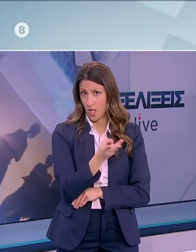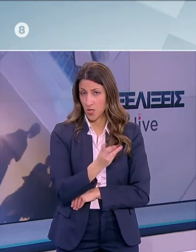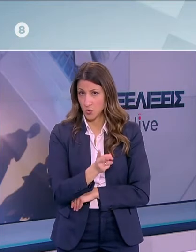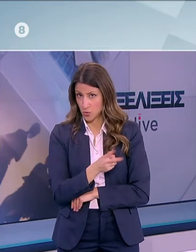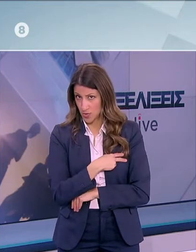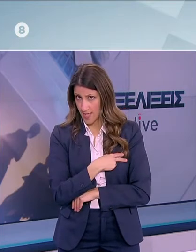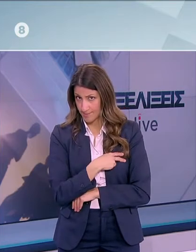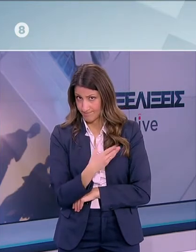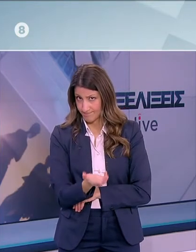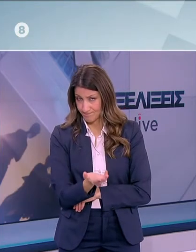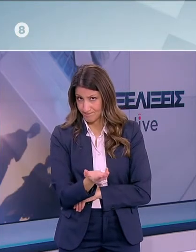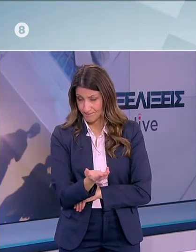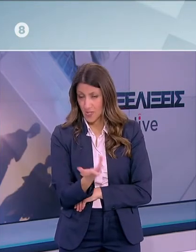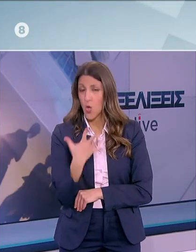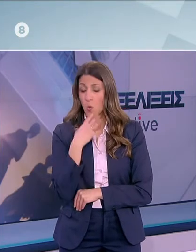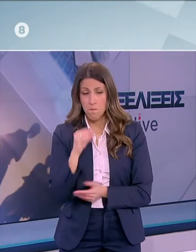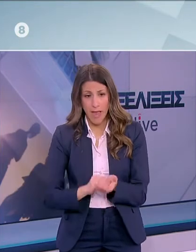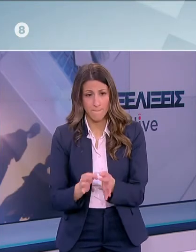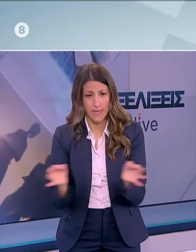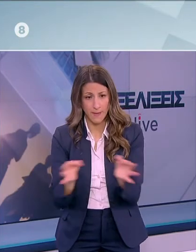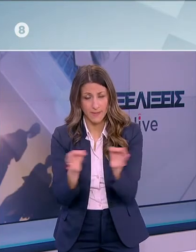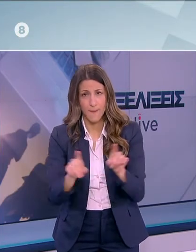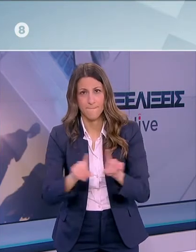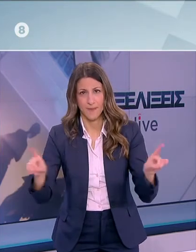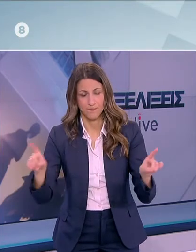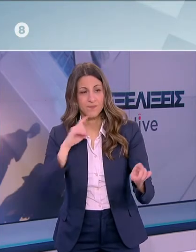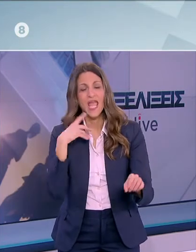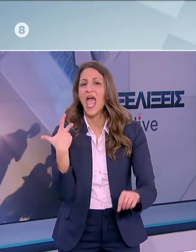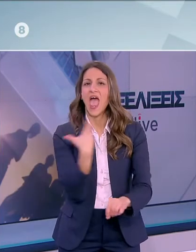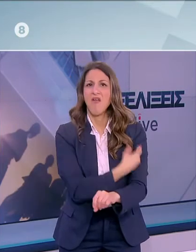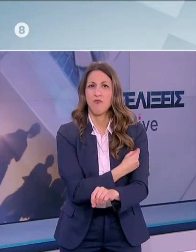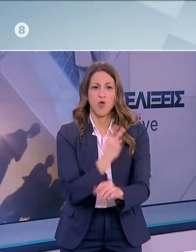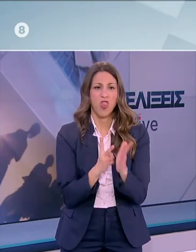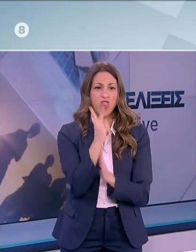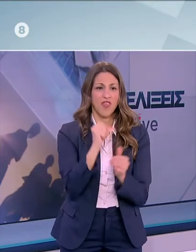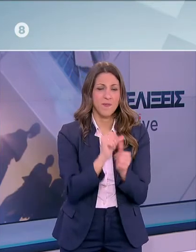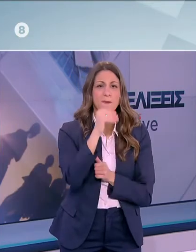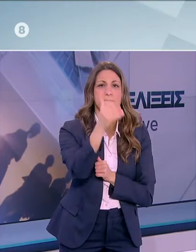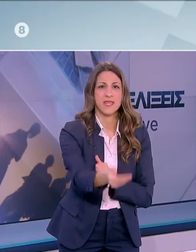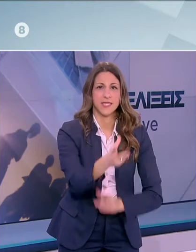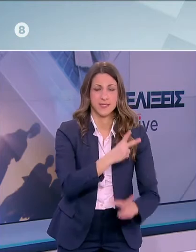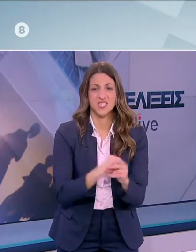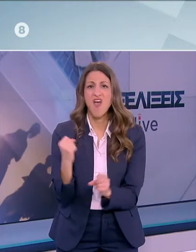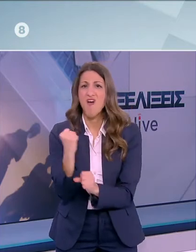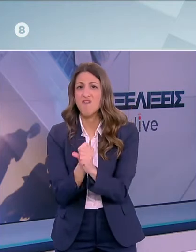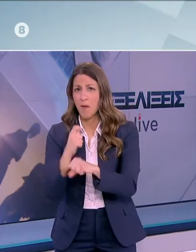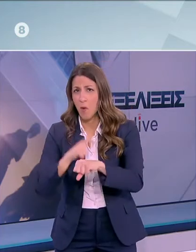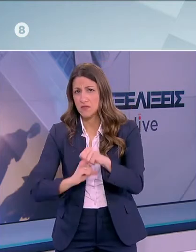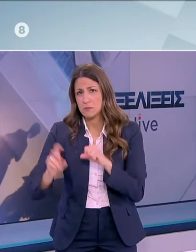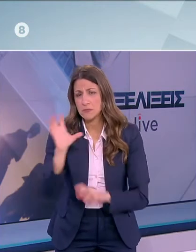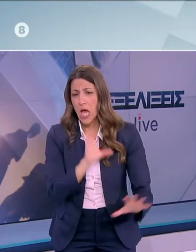διαδοχικά lockdown. Δεδομένων ότι το εμβόλιο παραπέμπεται για μετά από έναν χρόνο και το πολύ καλό φάρμακο αναζητείται